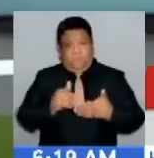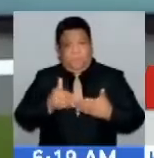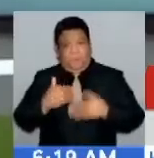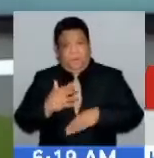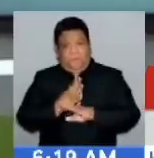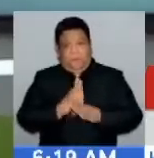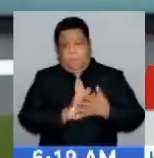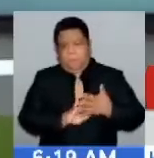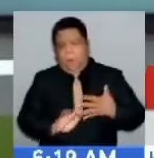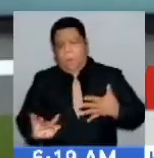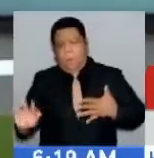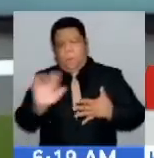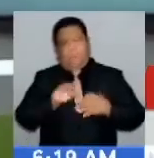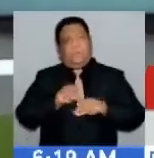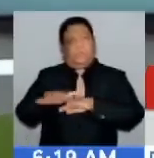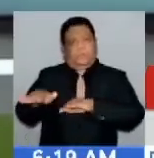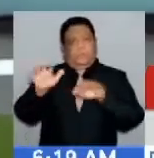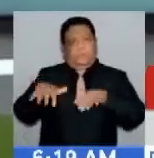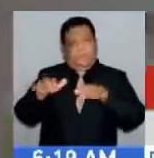binaha bunsod ng pag-ulan.